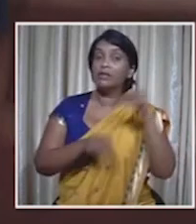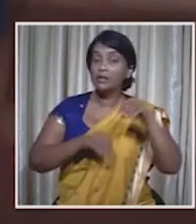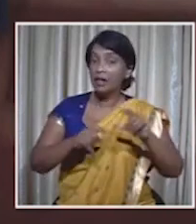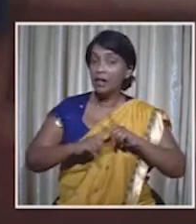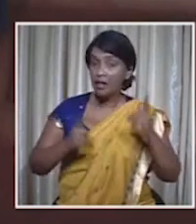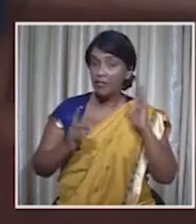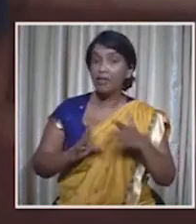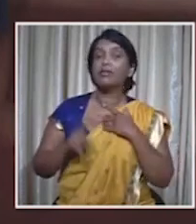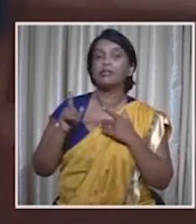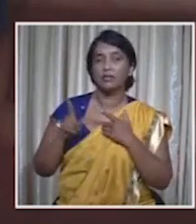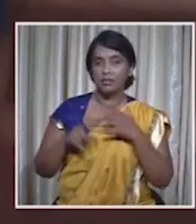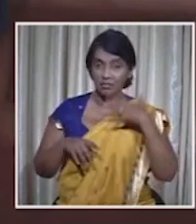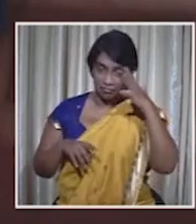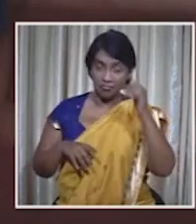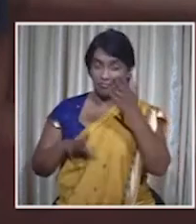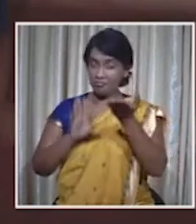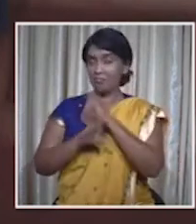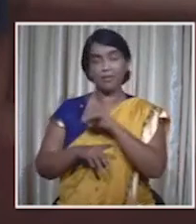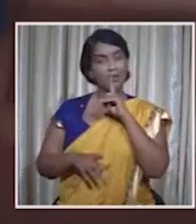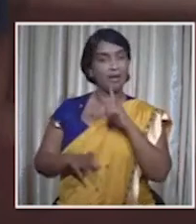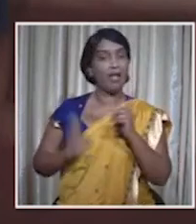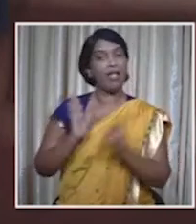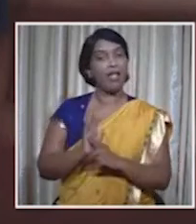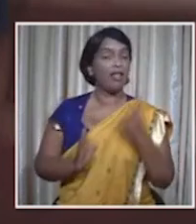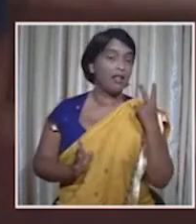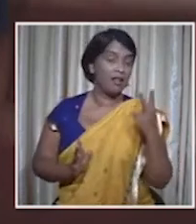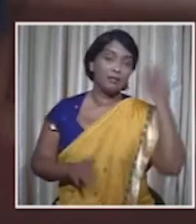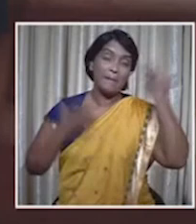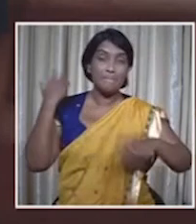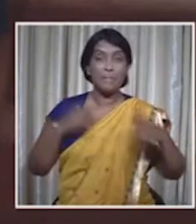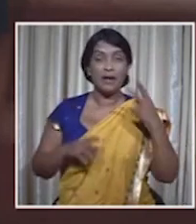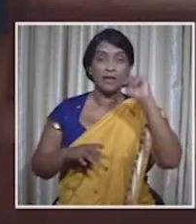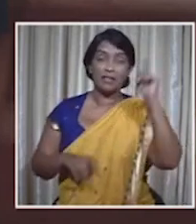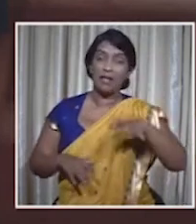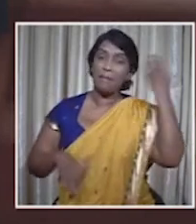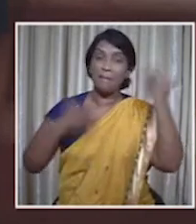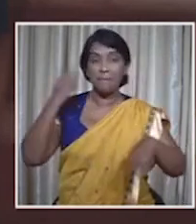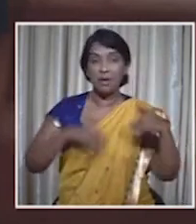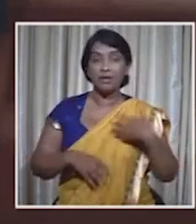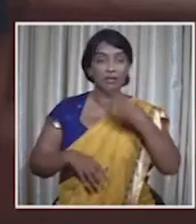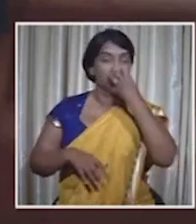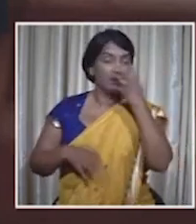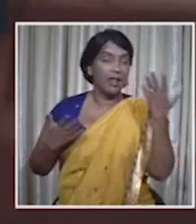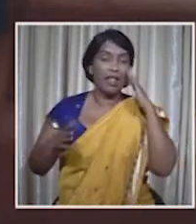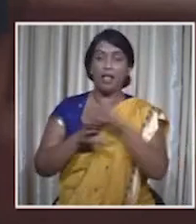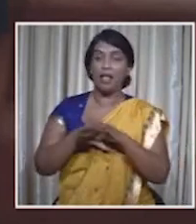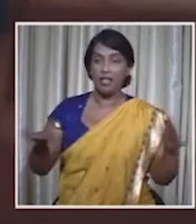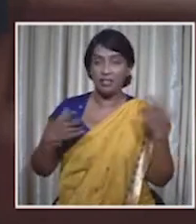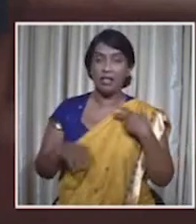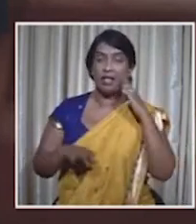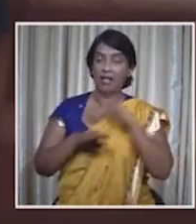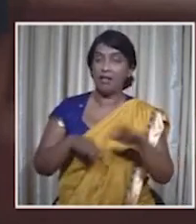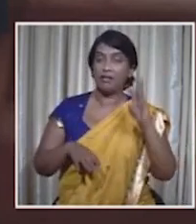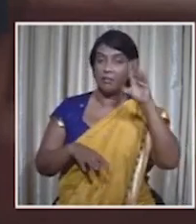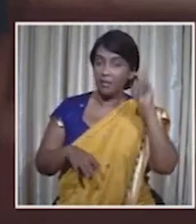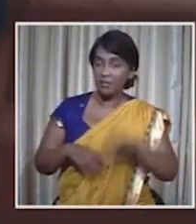බේරුණේ. මතකයි ඔබතුමාලා කියනවා ලක්ෂ 2ක් මෙරේ කිව්වා 20000ක් මෙරේ කිව්වා ඇඳවල් නැහැ කිව්වා ඔක්සිජන් නැහැ කිව්වා ඇඳවල් 25000ක් අපි හැදුවා.